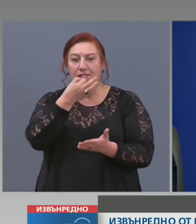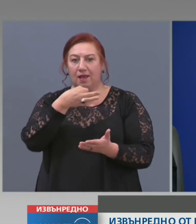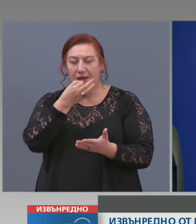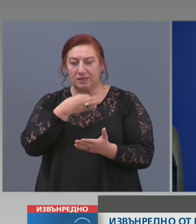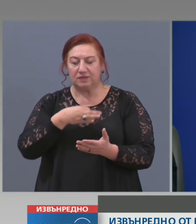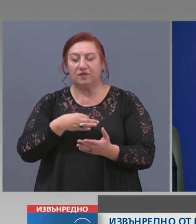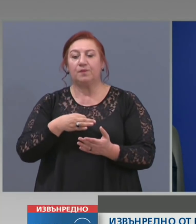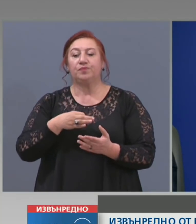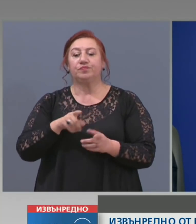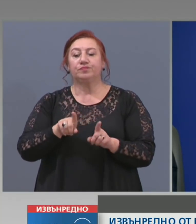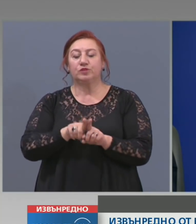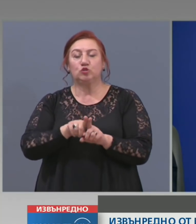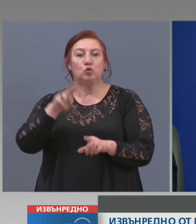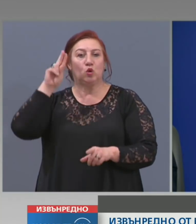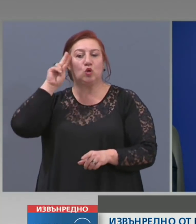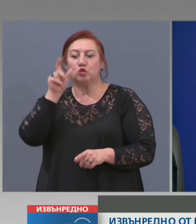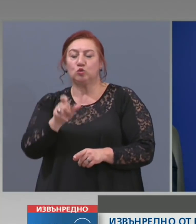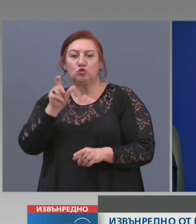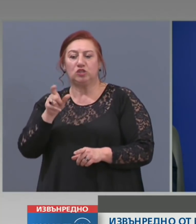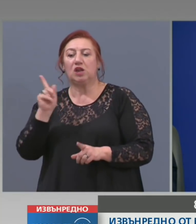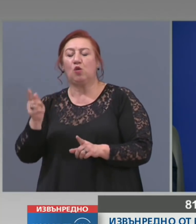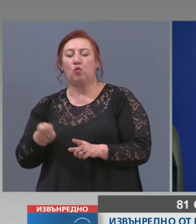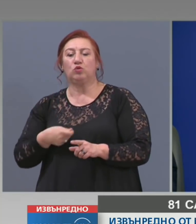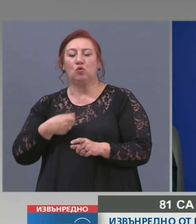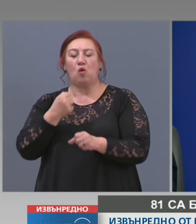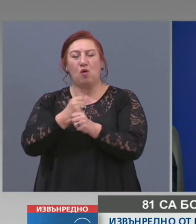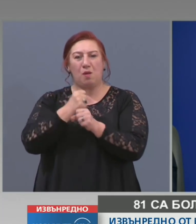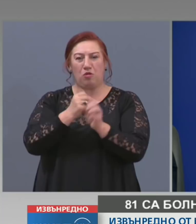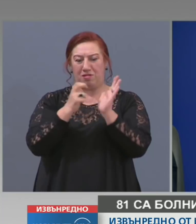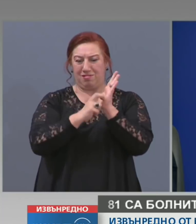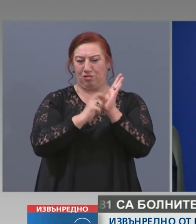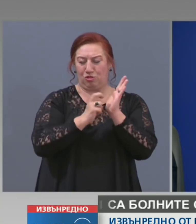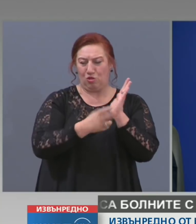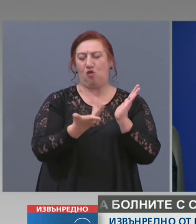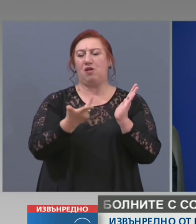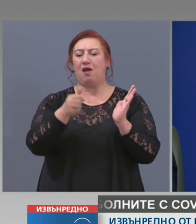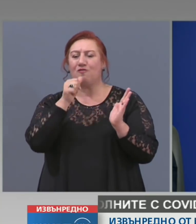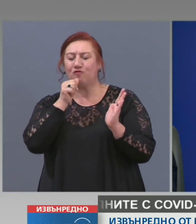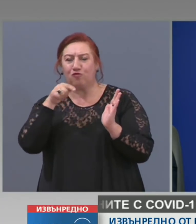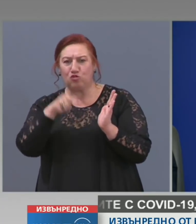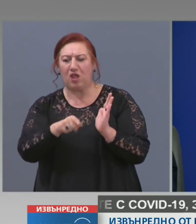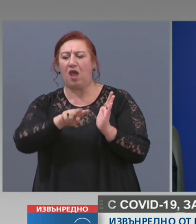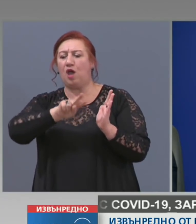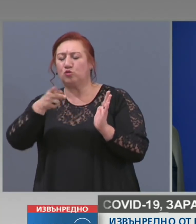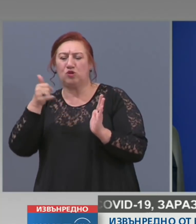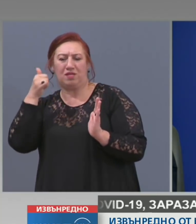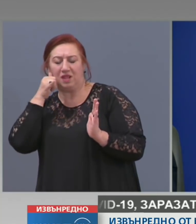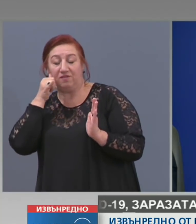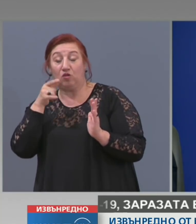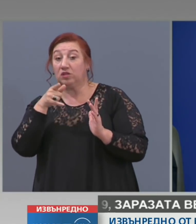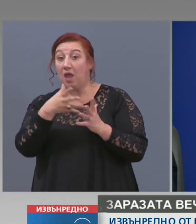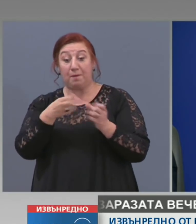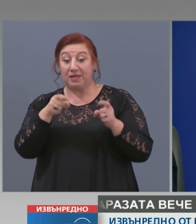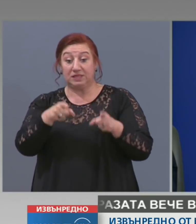служители, свързани с електроснабдяването, водоснабдяването и други комунално-битови услуги, без които не може да